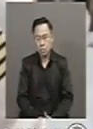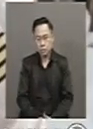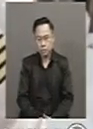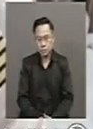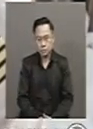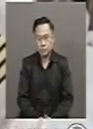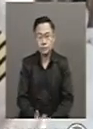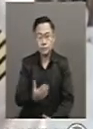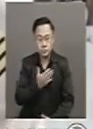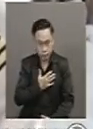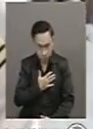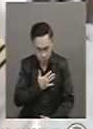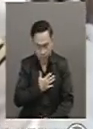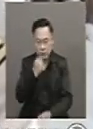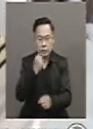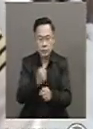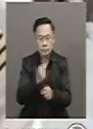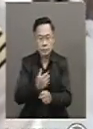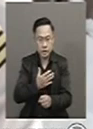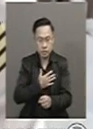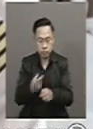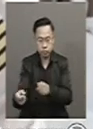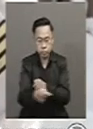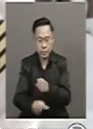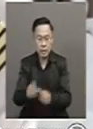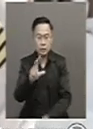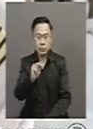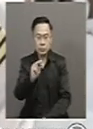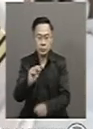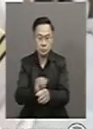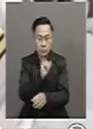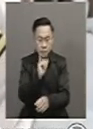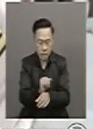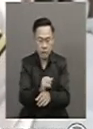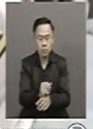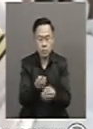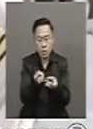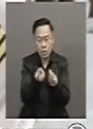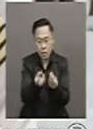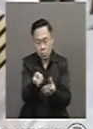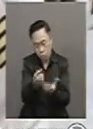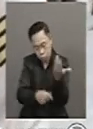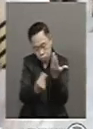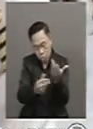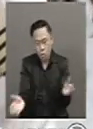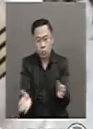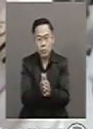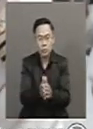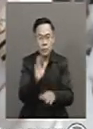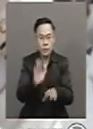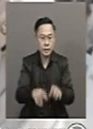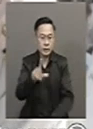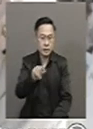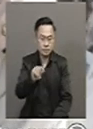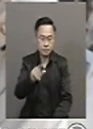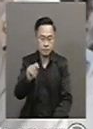ำมัน30ไร ่ 30ไร่มันเกี่ยวได้ประมาณแค่ 2,000 กว่าฝา20กว่าตันหน่อยๆนี่ข้าวอย่างดีแล้วนะครับแล้วมาเ